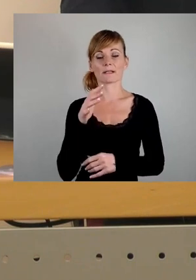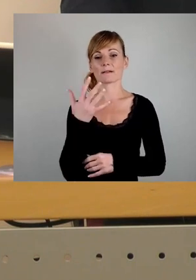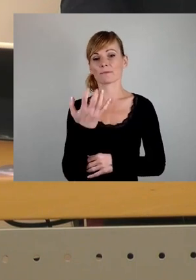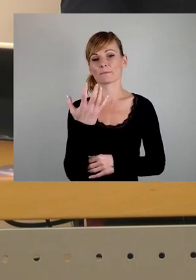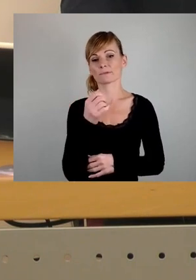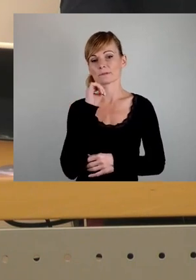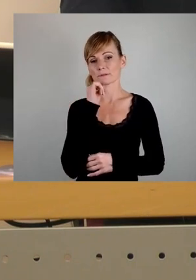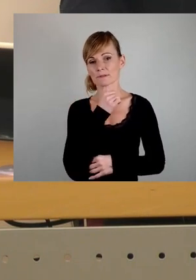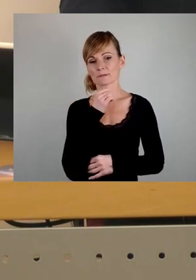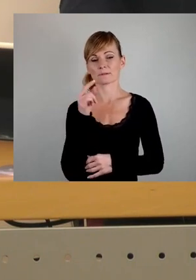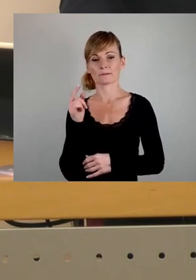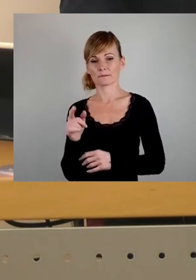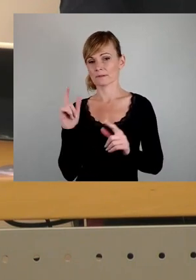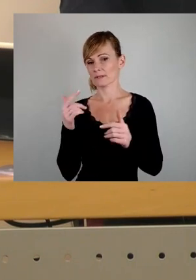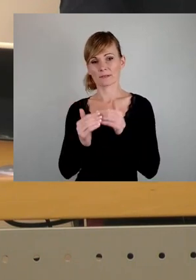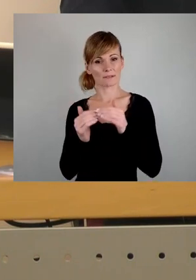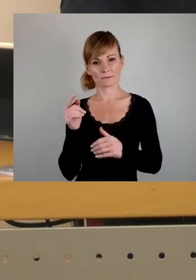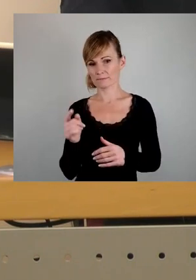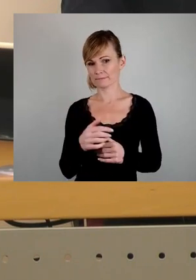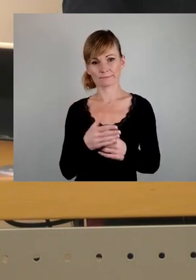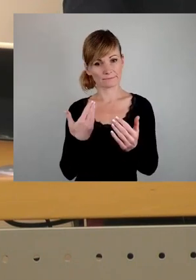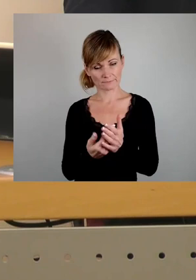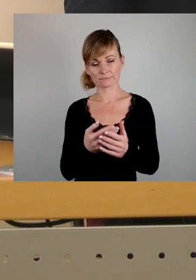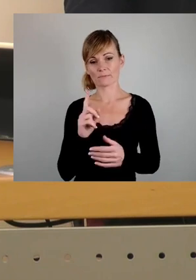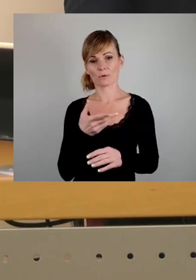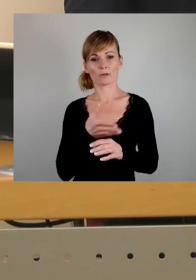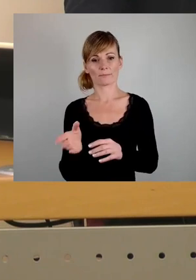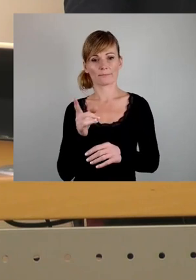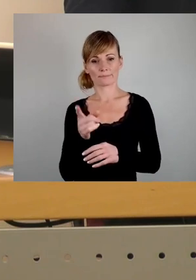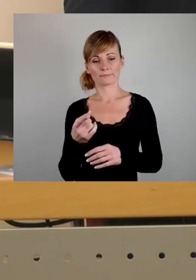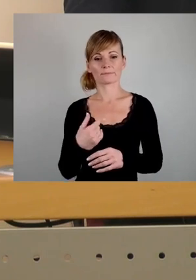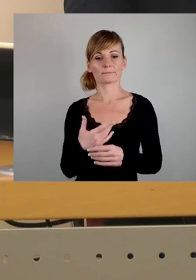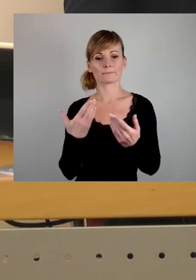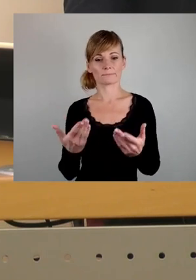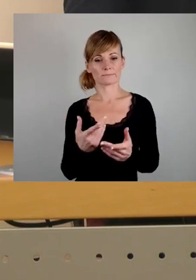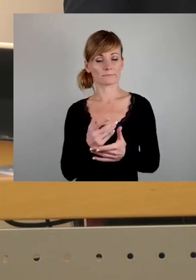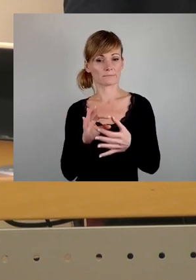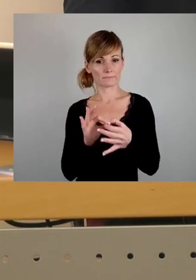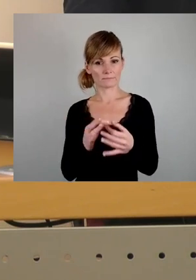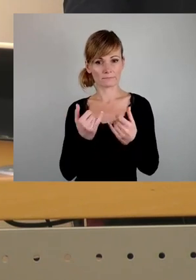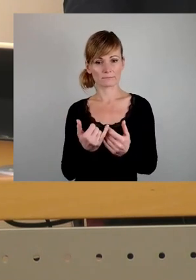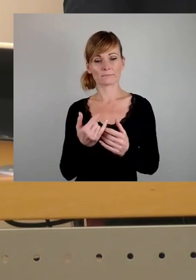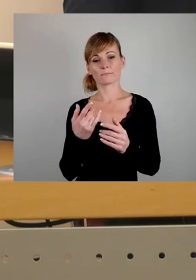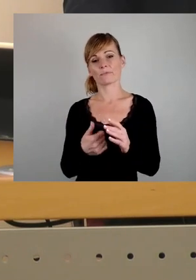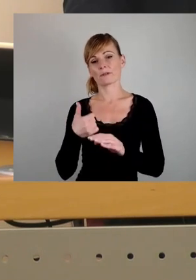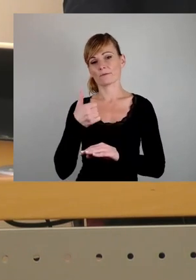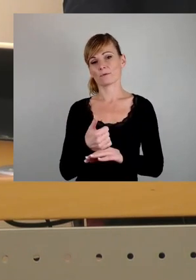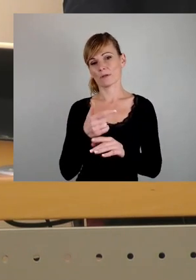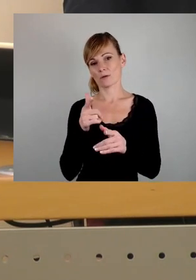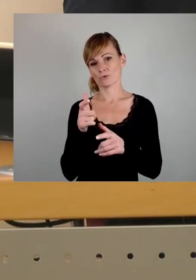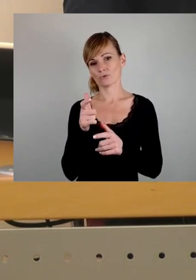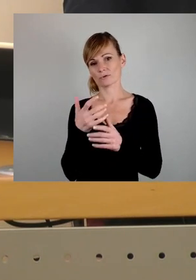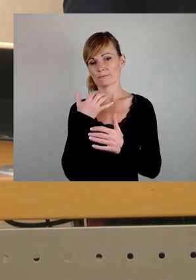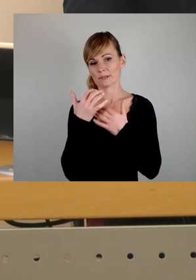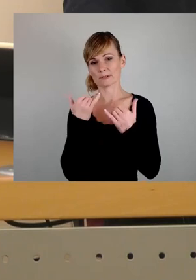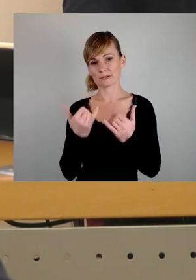Ja, 50 Nein, keine Enthaltung, damit auch abgelehnt. Führt uns dazu, dass wir über den federführenden Ausschussbericht jetzt abstimmen.